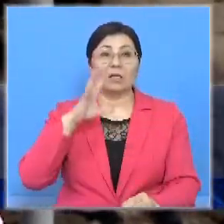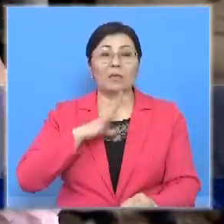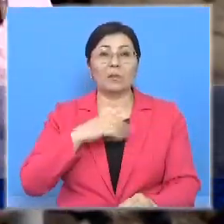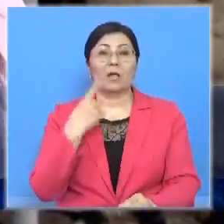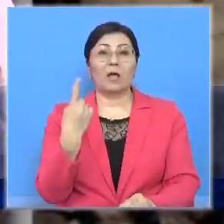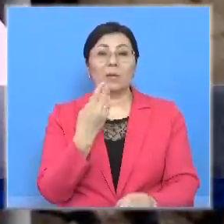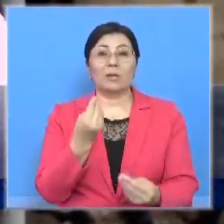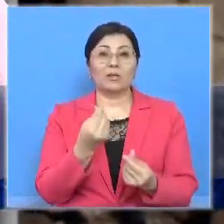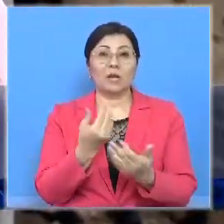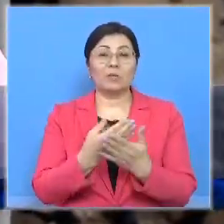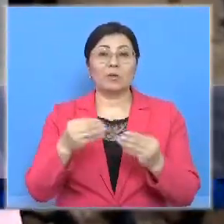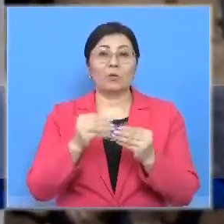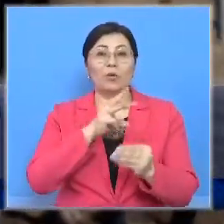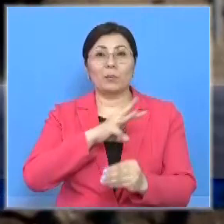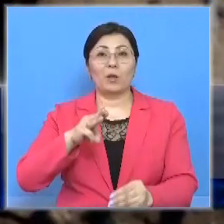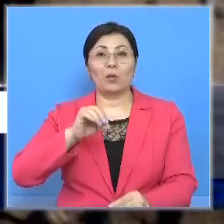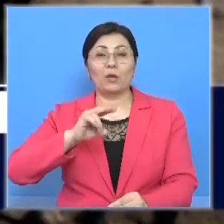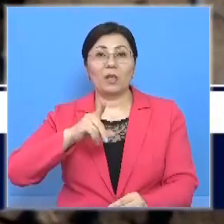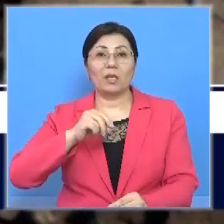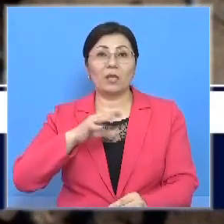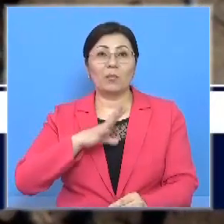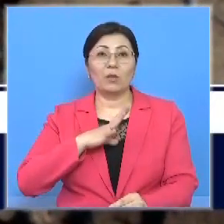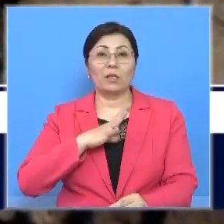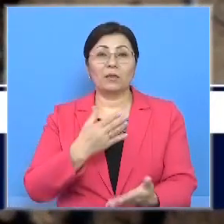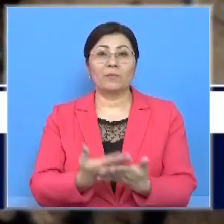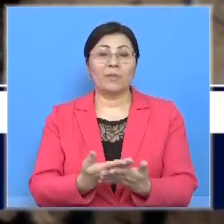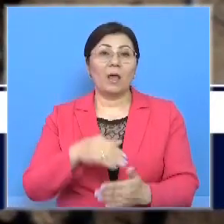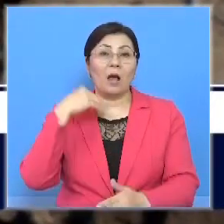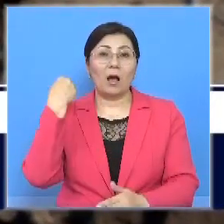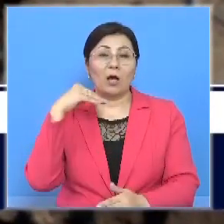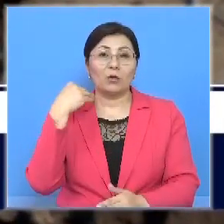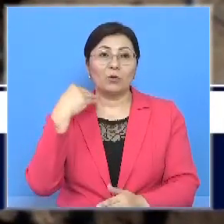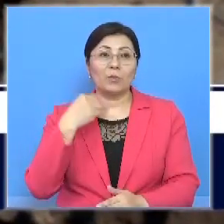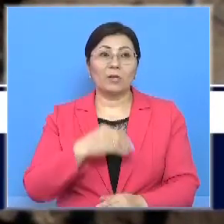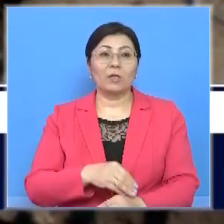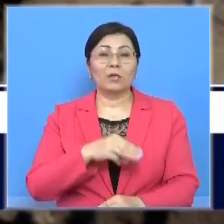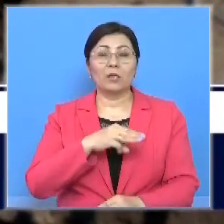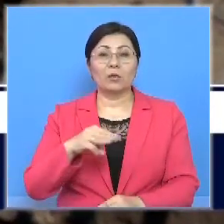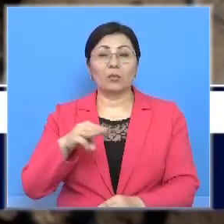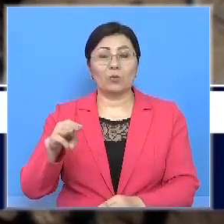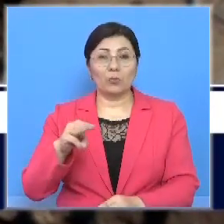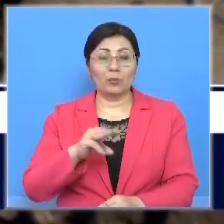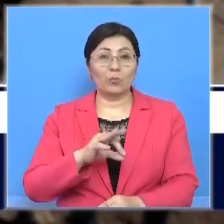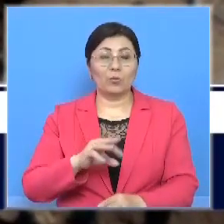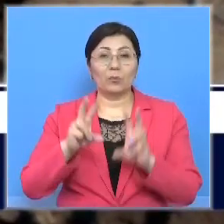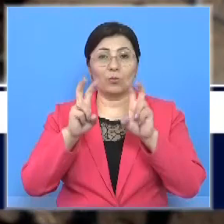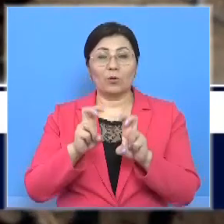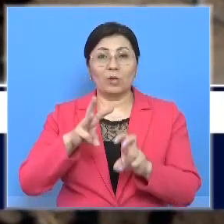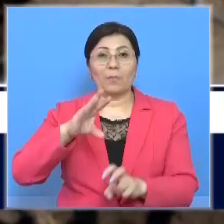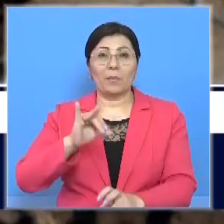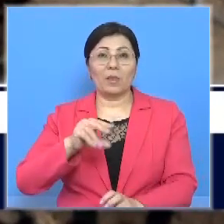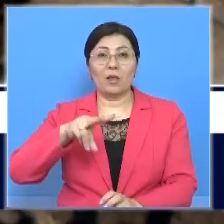алған ақшамыз 10 миллион теңге болатын. Бұл 10 миллион теңгені Ақтөбеде Туо Миллениум, Даймонд Миллениум деген компаниямен